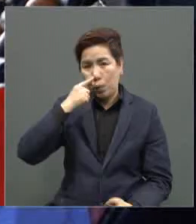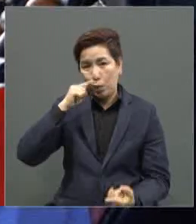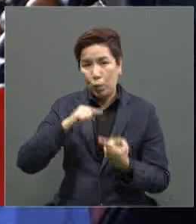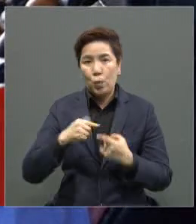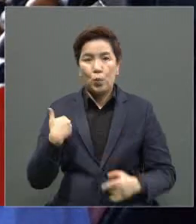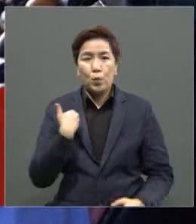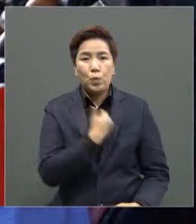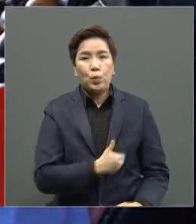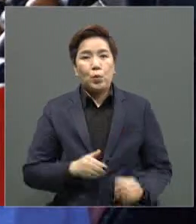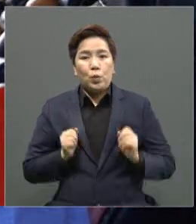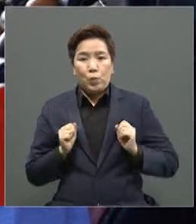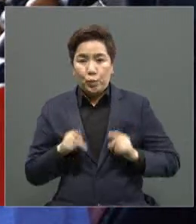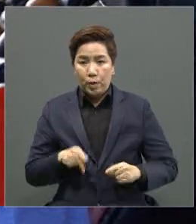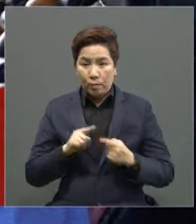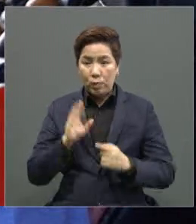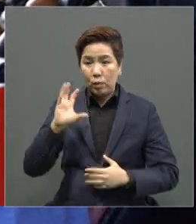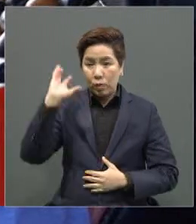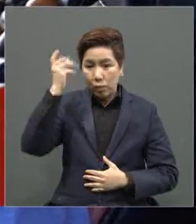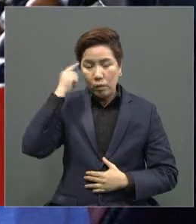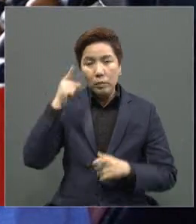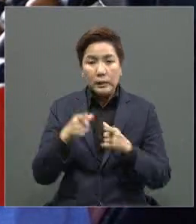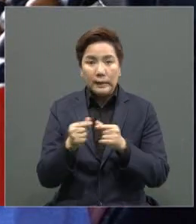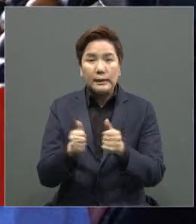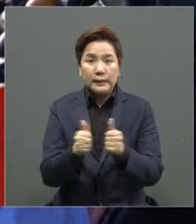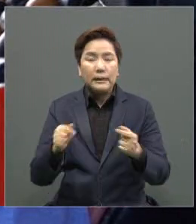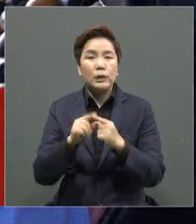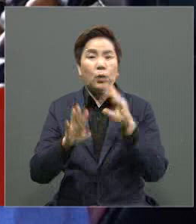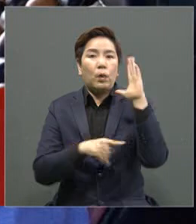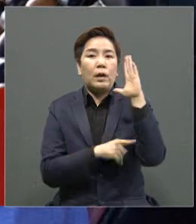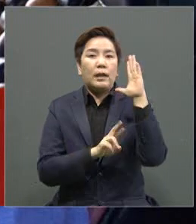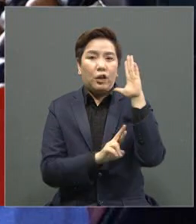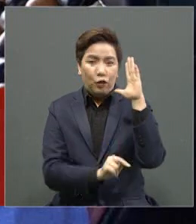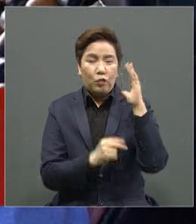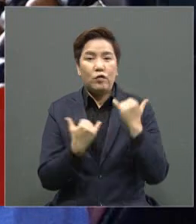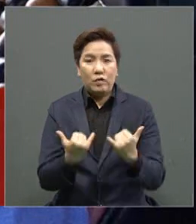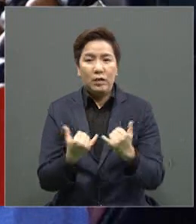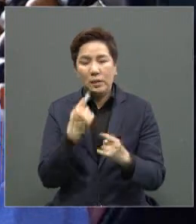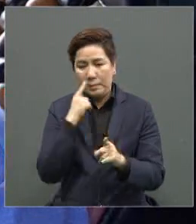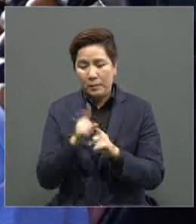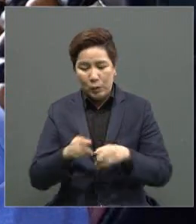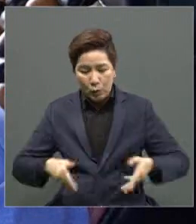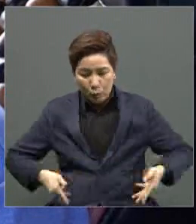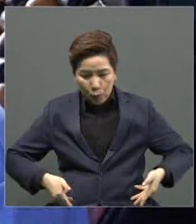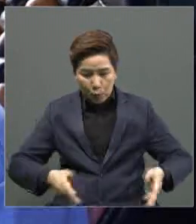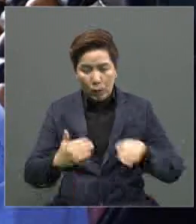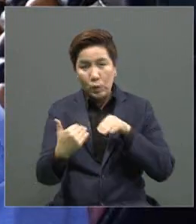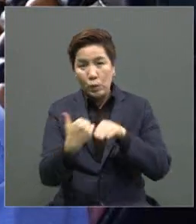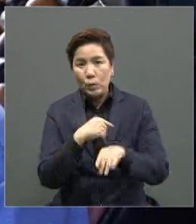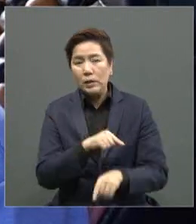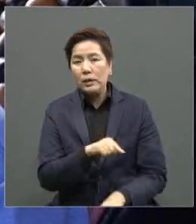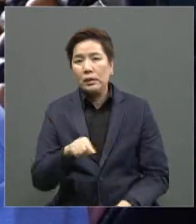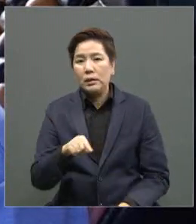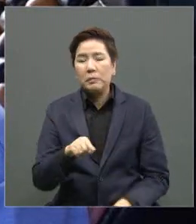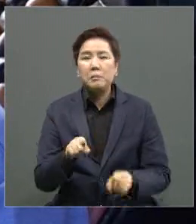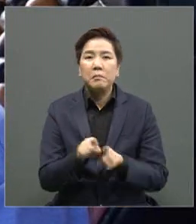ระดับโลกก็นั่นก็คือเป็นนิมิตหมายที่ดีของจังหวัดระนองนะคือยางถนนหนทางก็